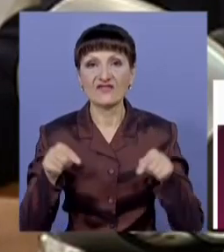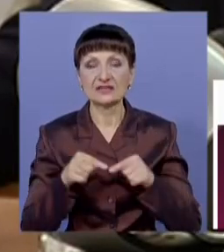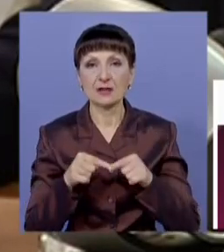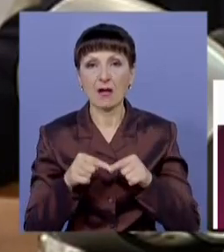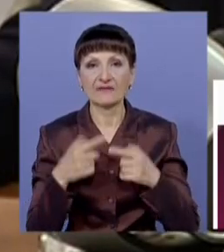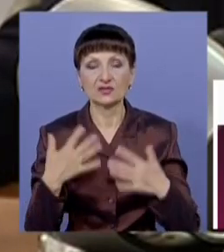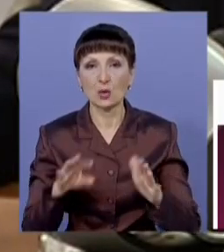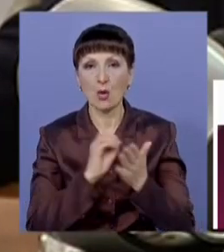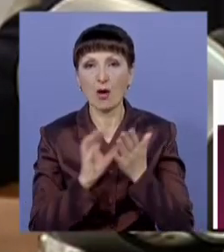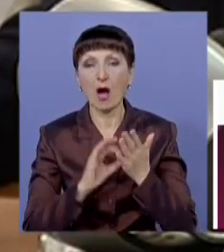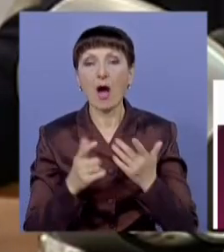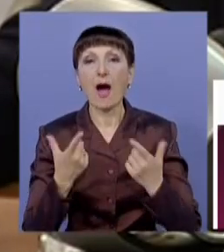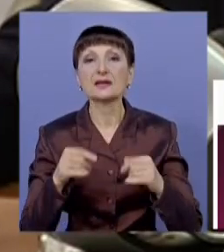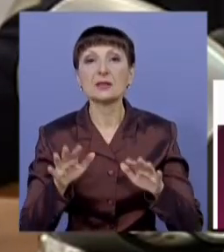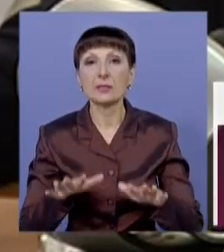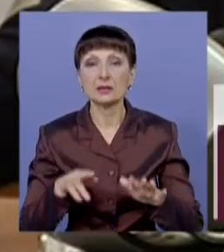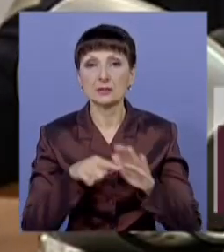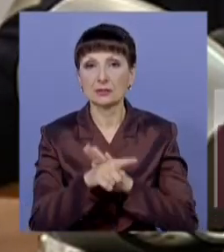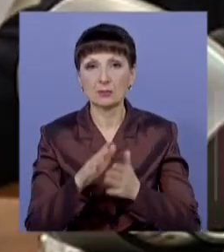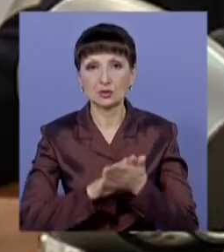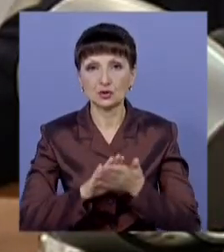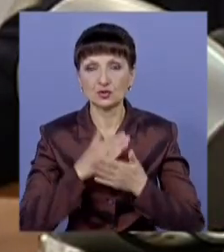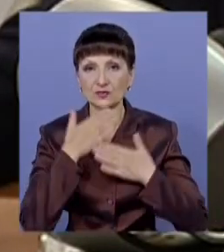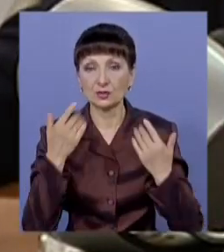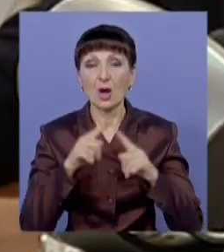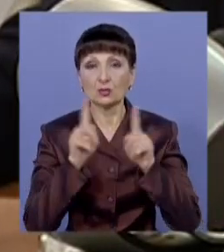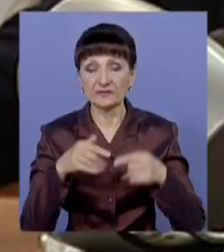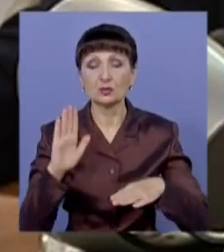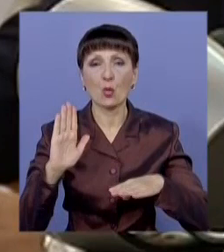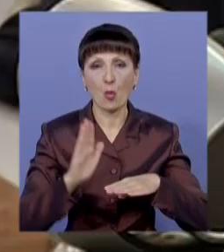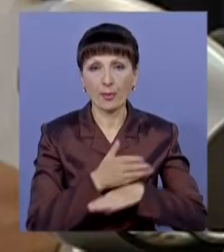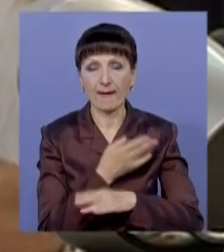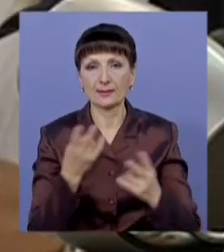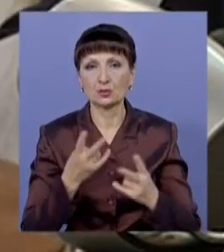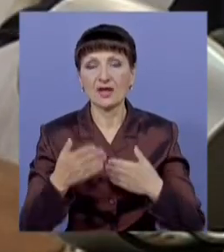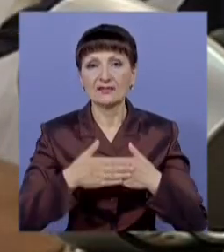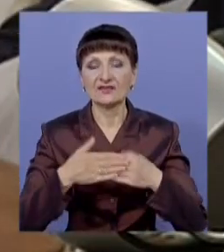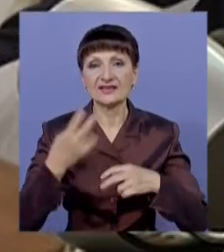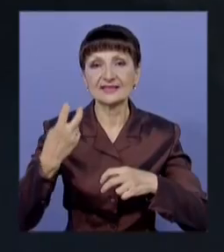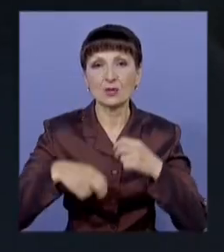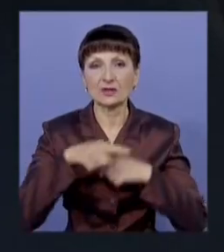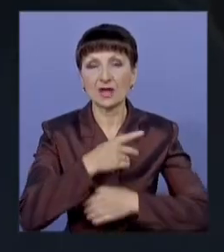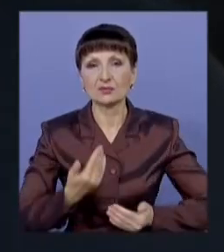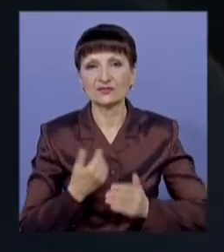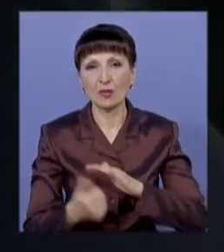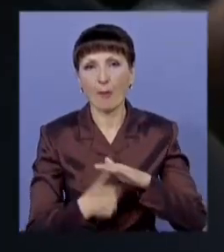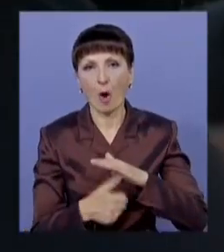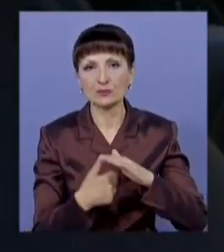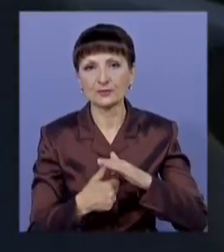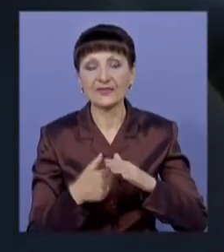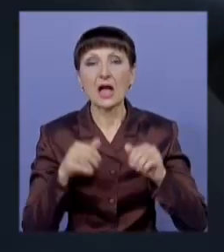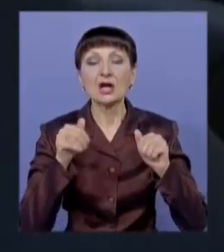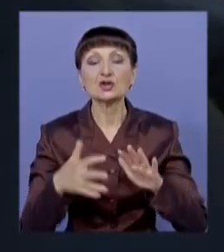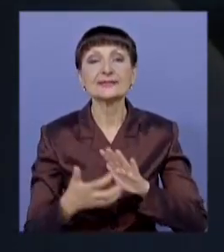нету. Нету. Но вывеска висит, надо вывеску тогда убрать, потому что дверь сломана и там живут бомжи. Решить нехватку